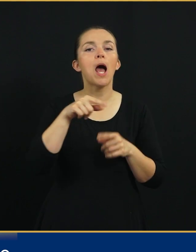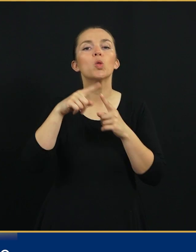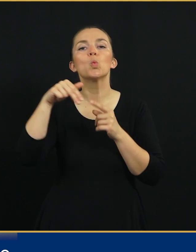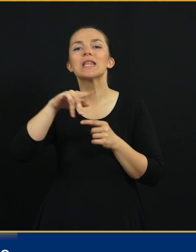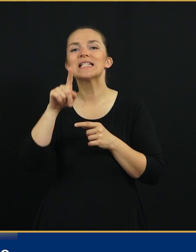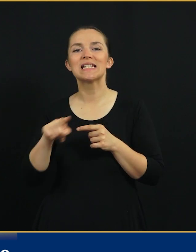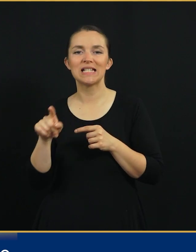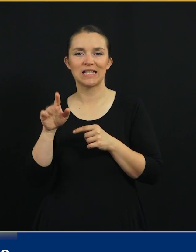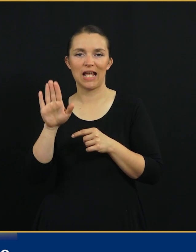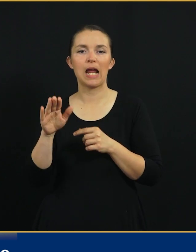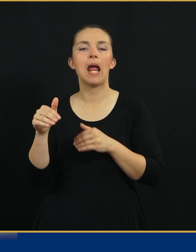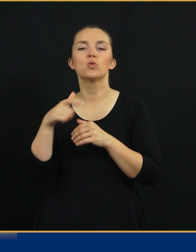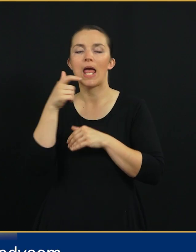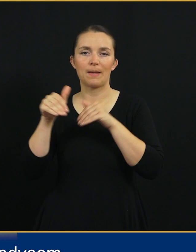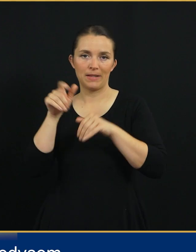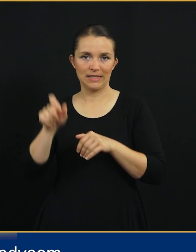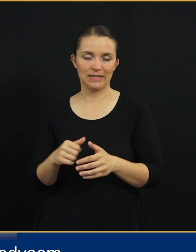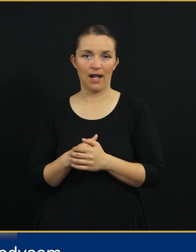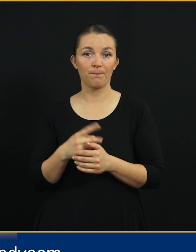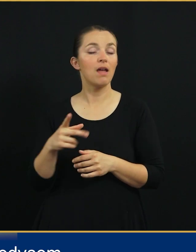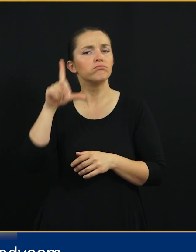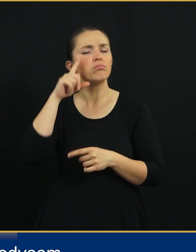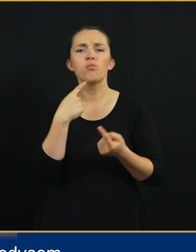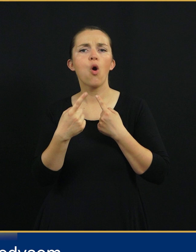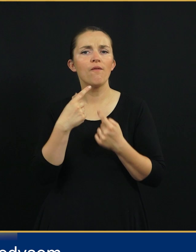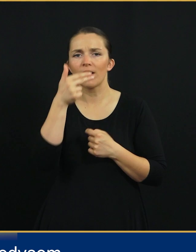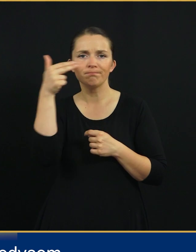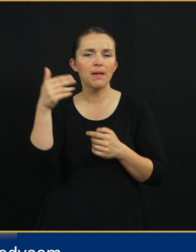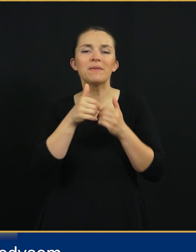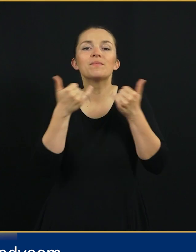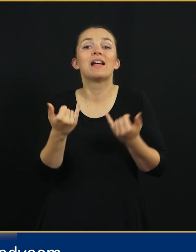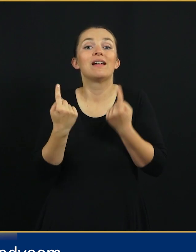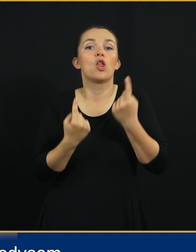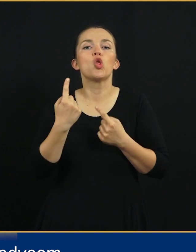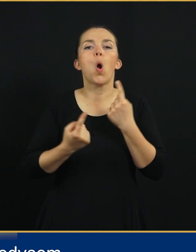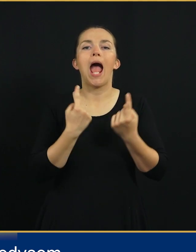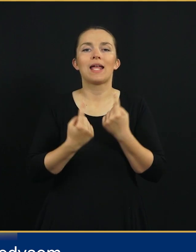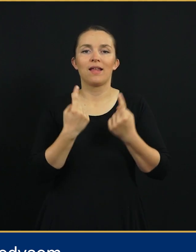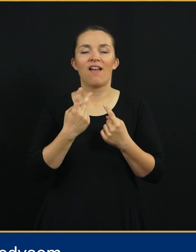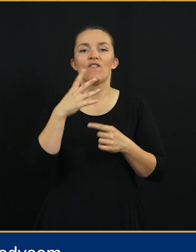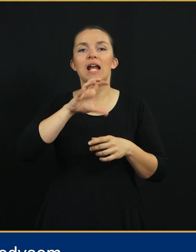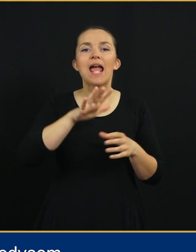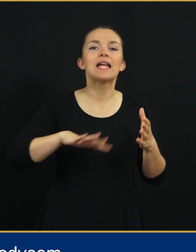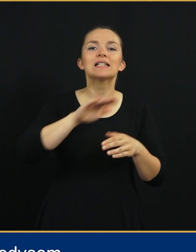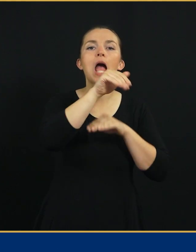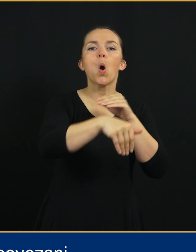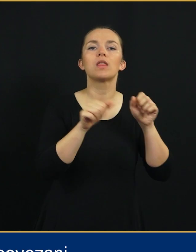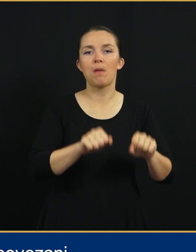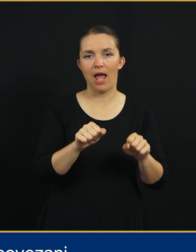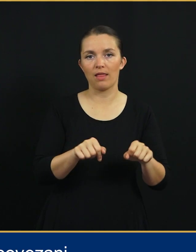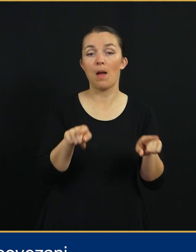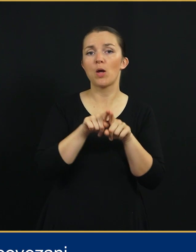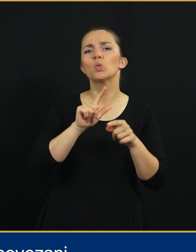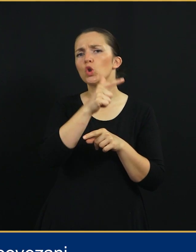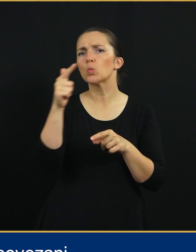tunizijskim zunanjim ministrom. V ospredju pogovorov je bilo predvsem aktualno dogajanje v regiji Zahodnega Balkana, pa tudi